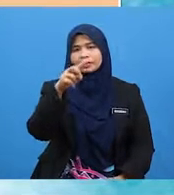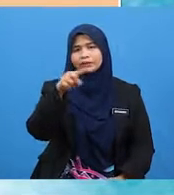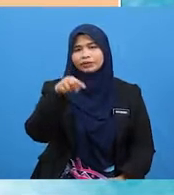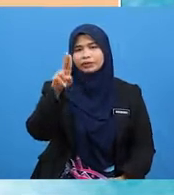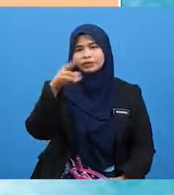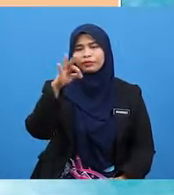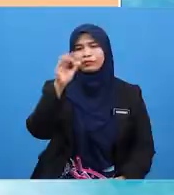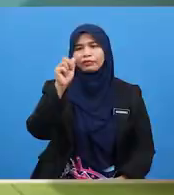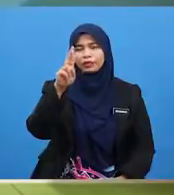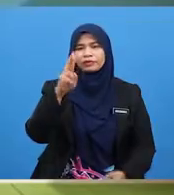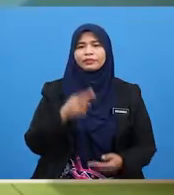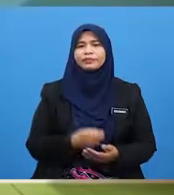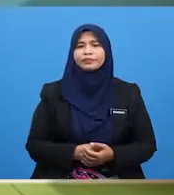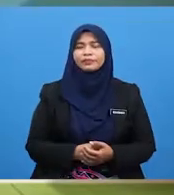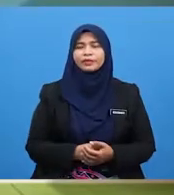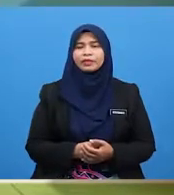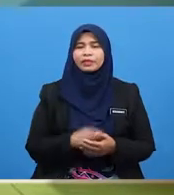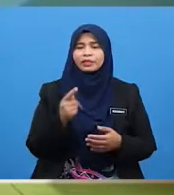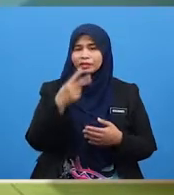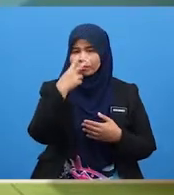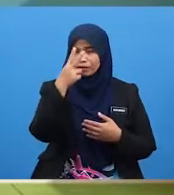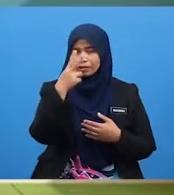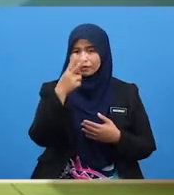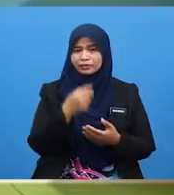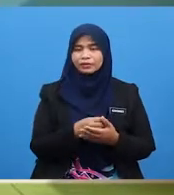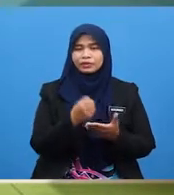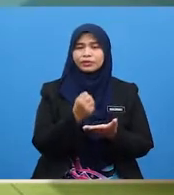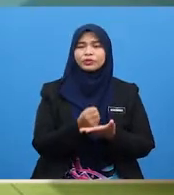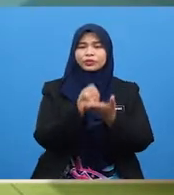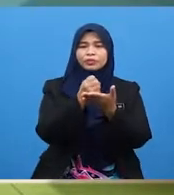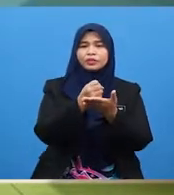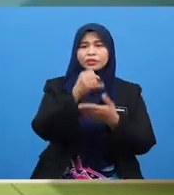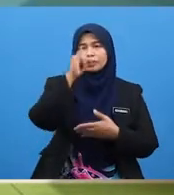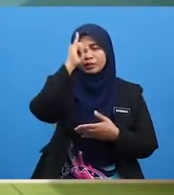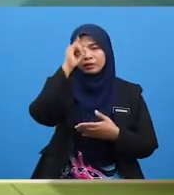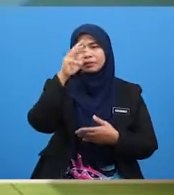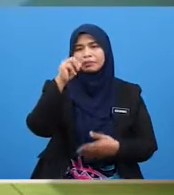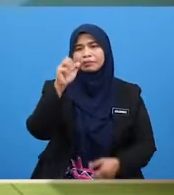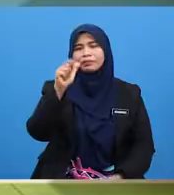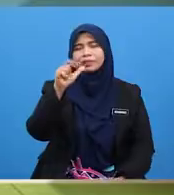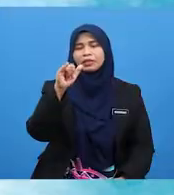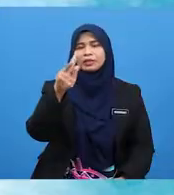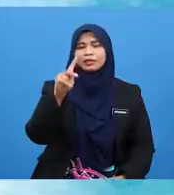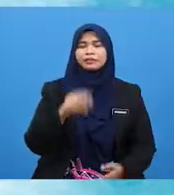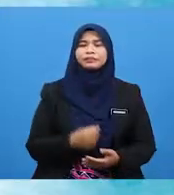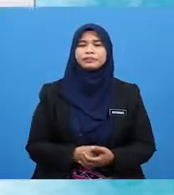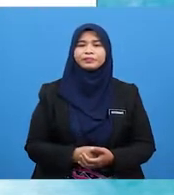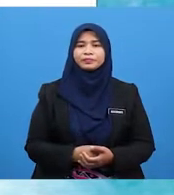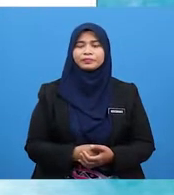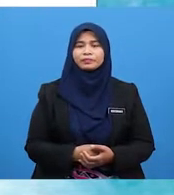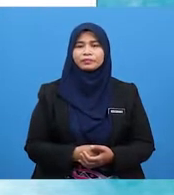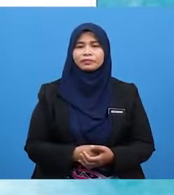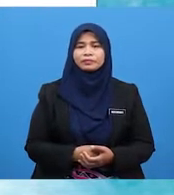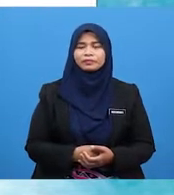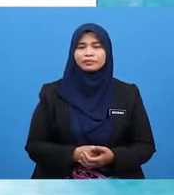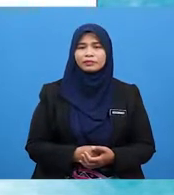Al-Huzail. Mari kita lihat pula sumbangan Imam Malik bin Anas.